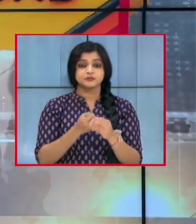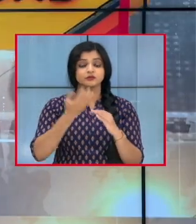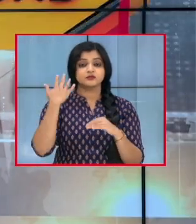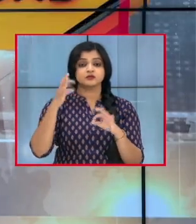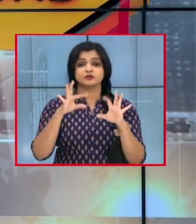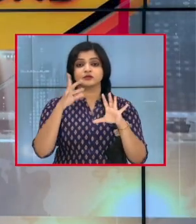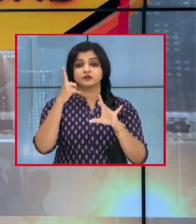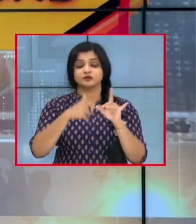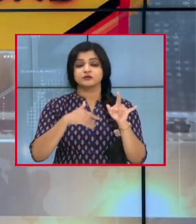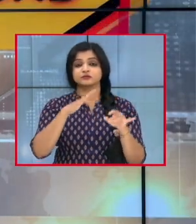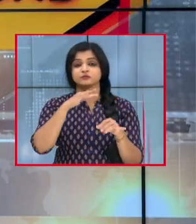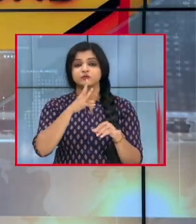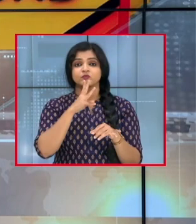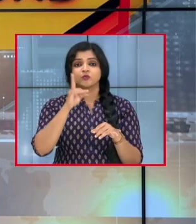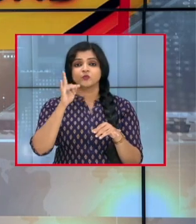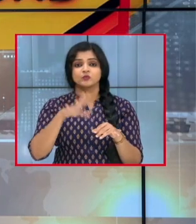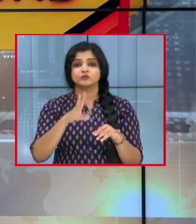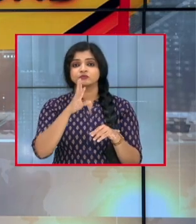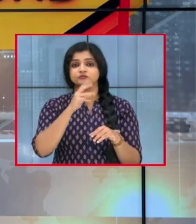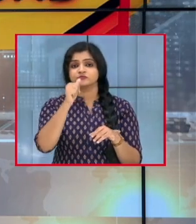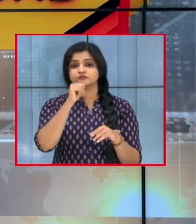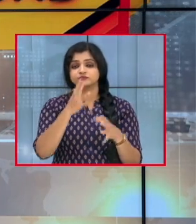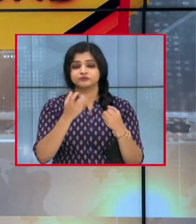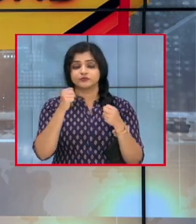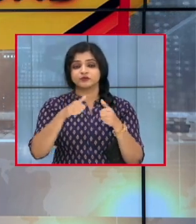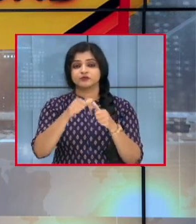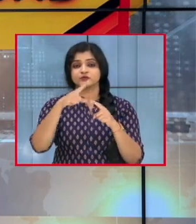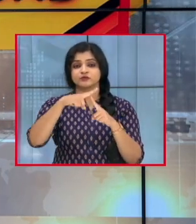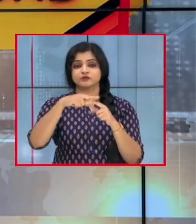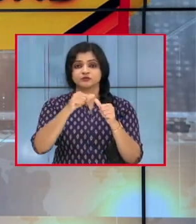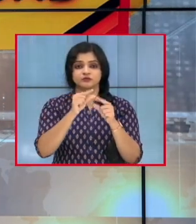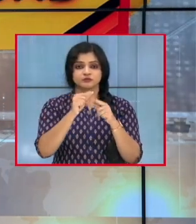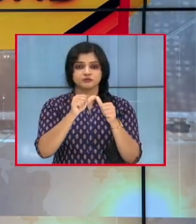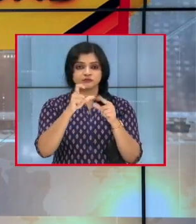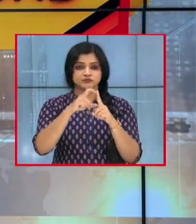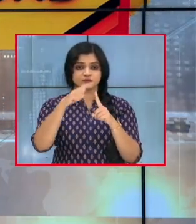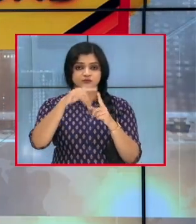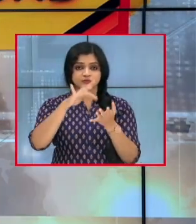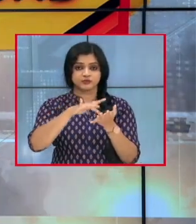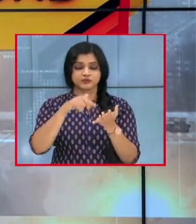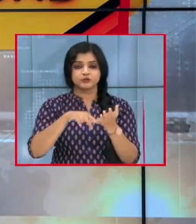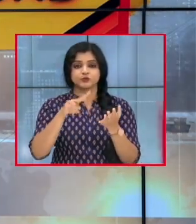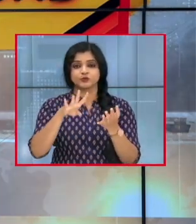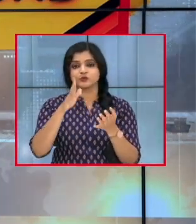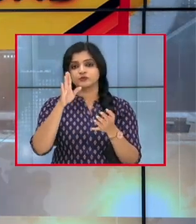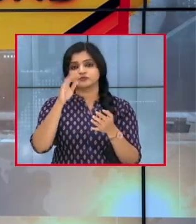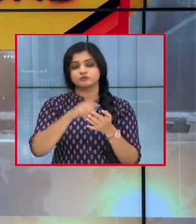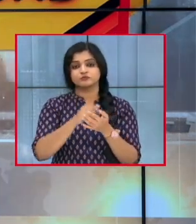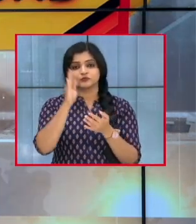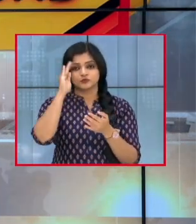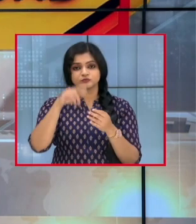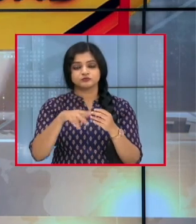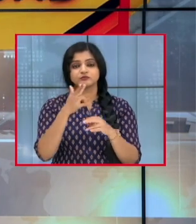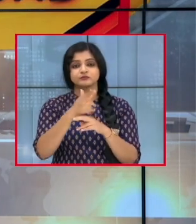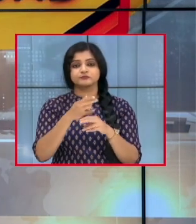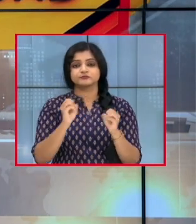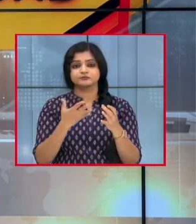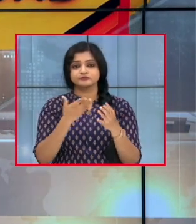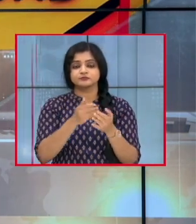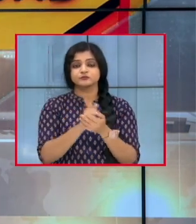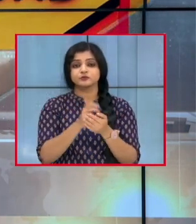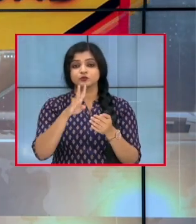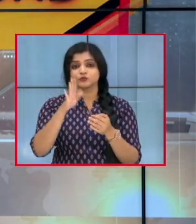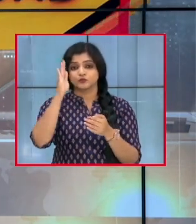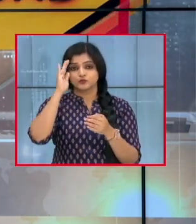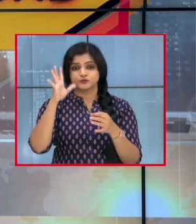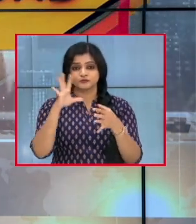കഴിഞ്ഞ 10 വർഷമായി മലിനജലം മാത്രം കുടിക്കാൻ വിധിക്കപ്പെട്ട അട്ടപ്പാടി മേലെ അബ്ബണ്ണൂരിലേക്കാണ് 24 വീണ്ടും ക്യാമറ തിരിക്കുന്നത്. നേരത്തെ